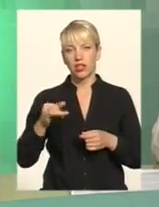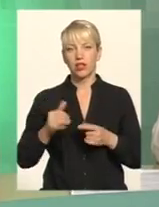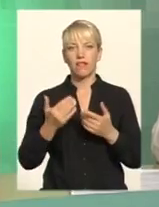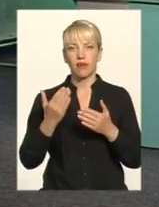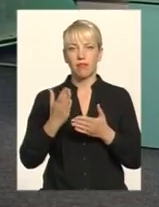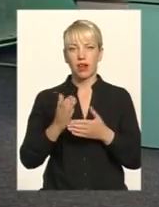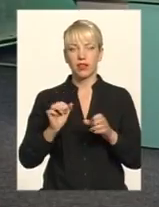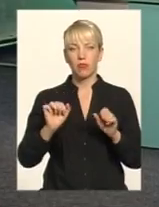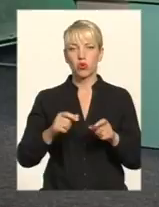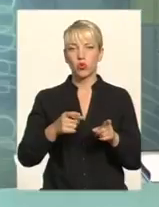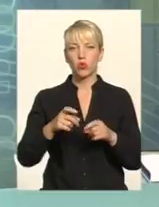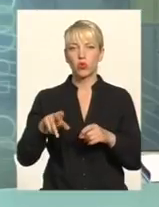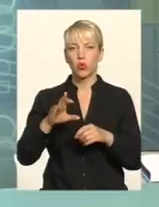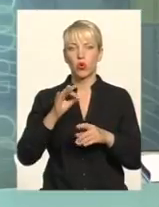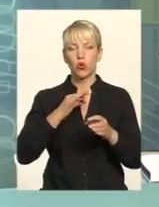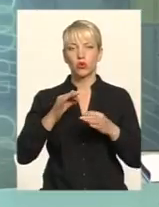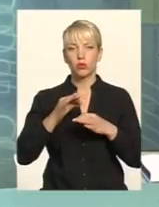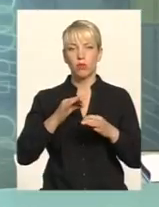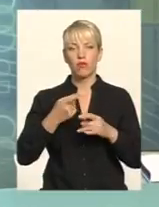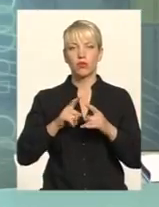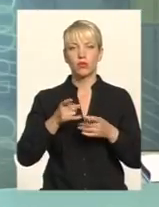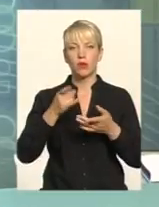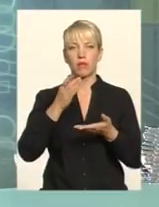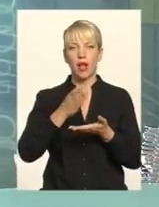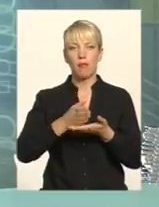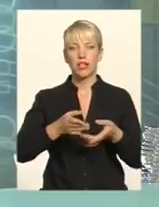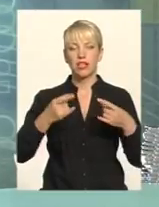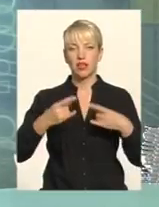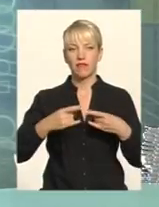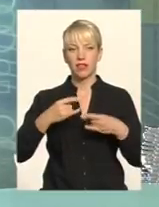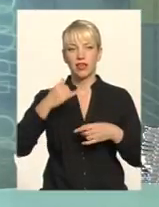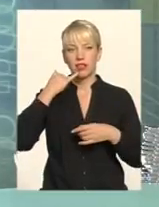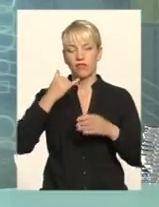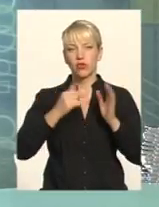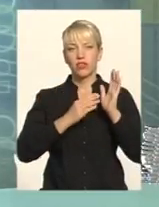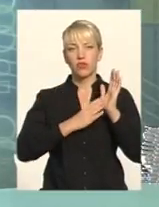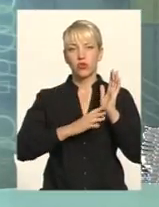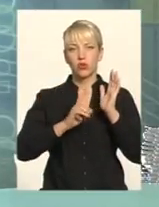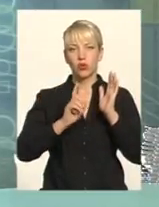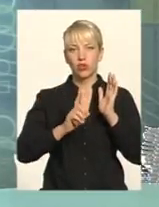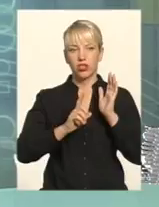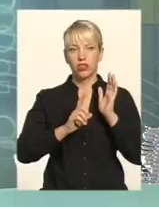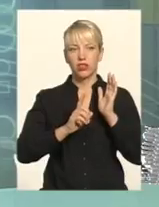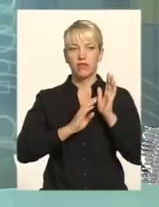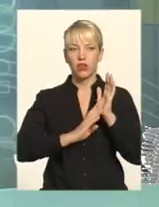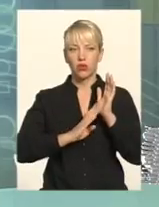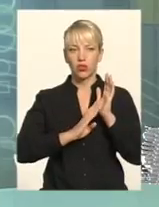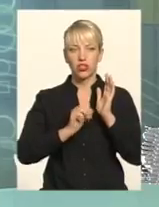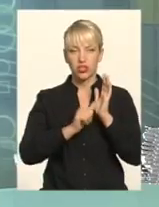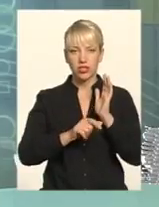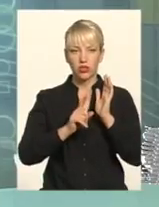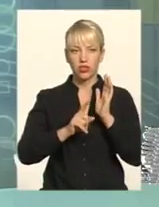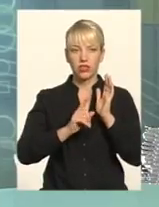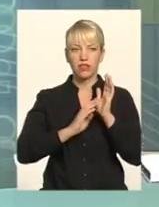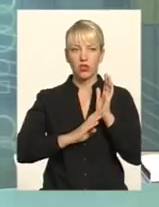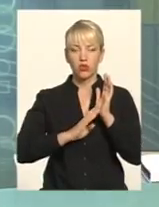можливість долучитися до розмови, адже це прямий ефір, телефон для зв'язку 61 90 60. І, власне,